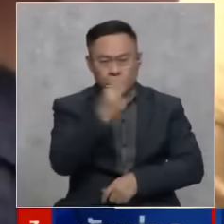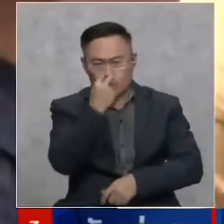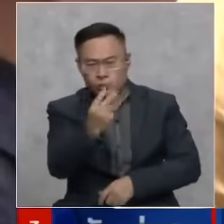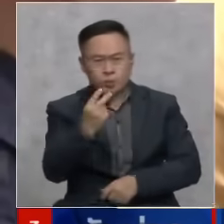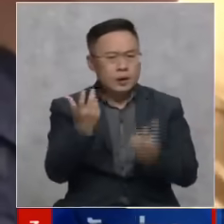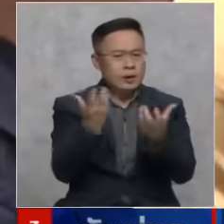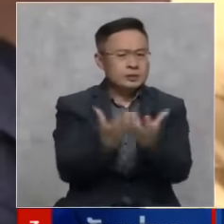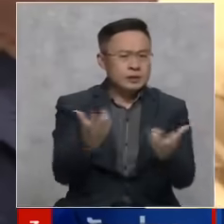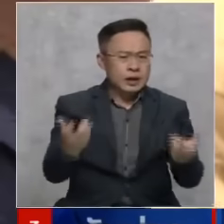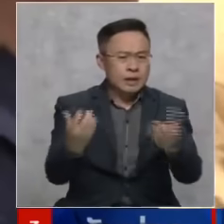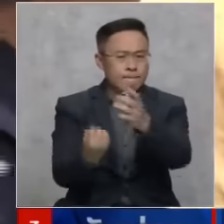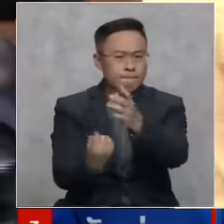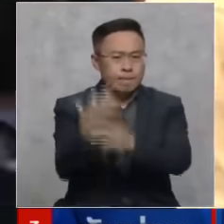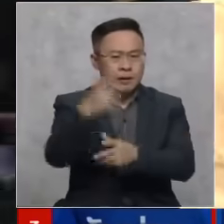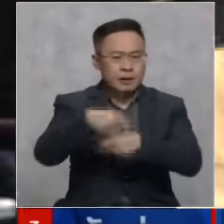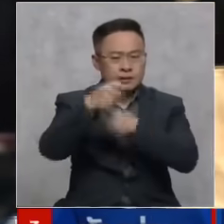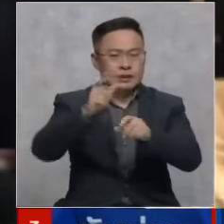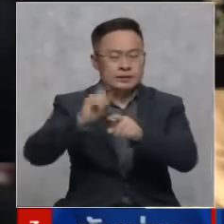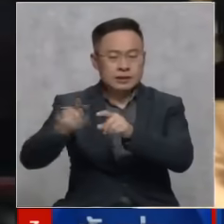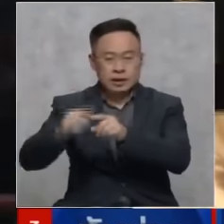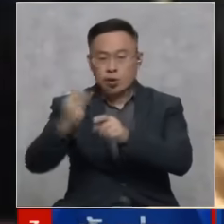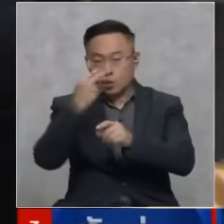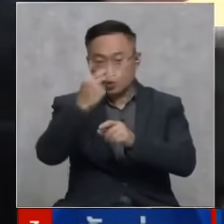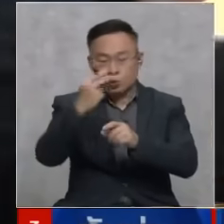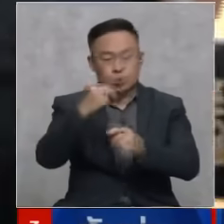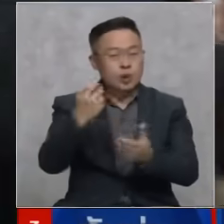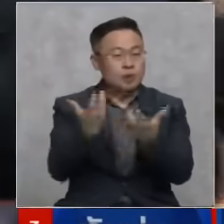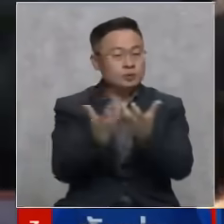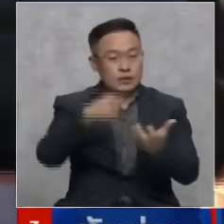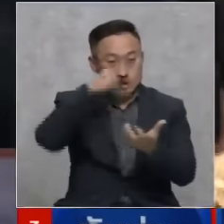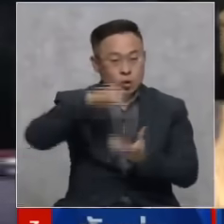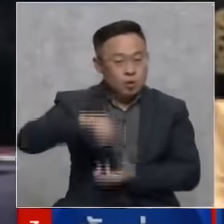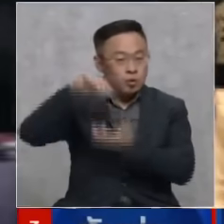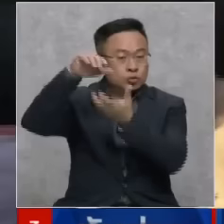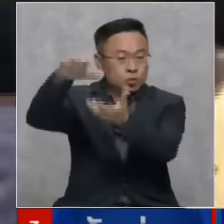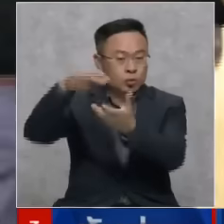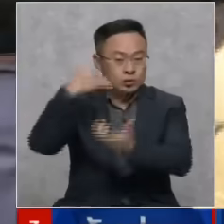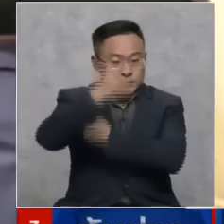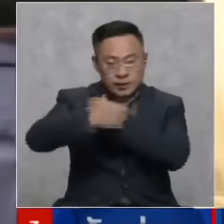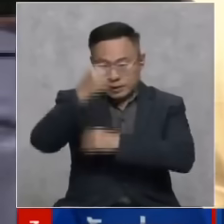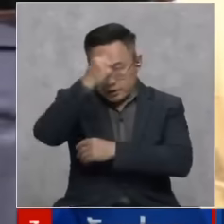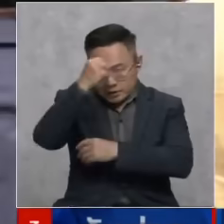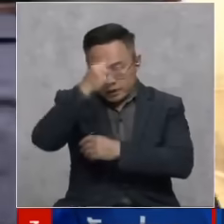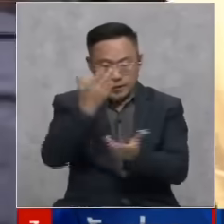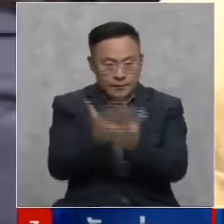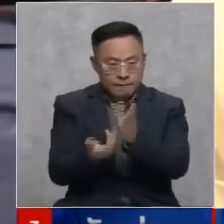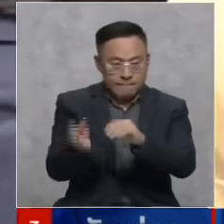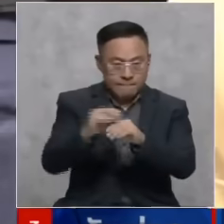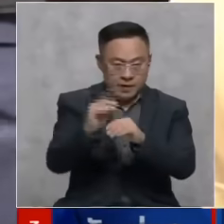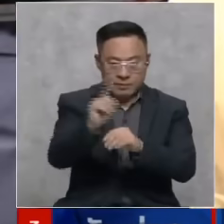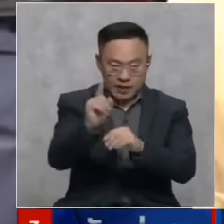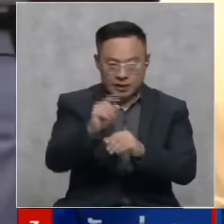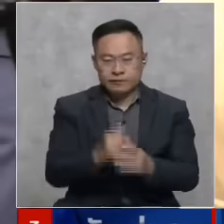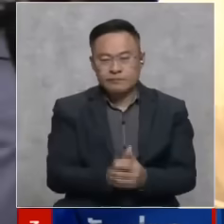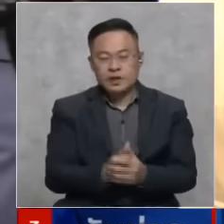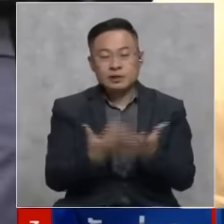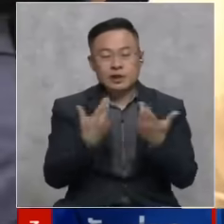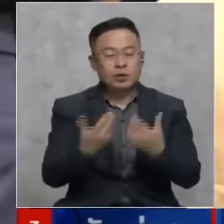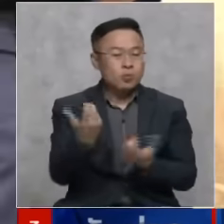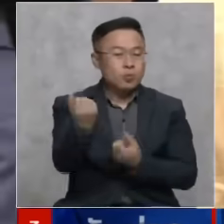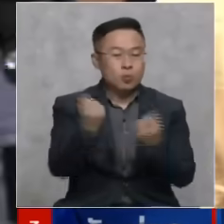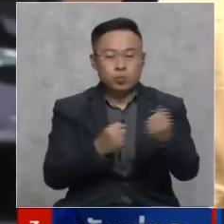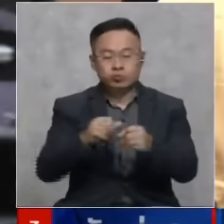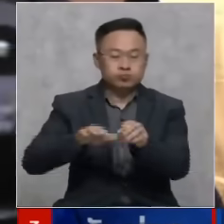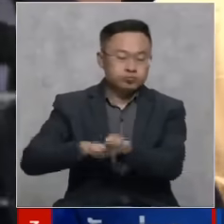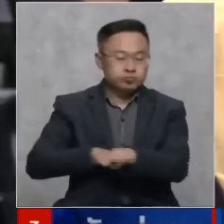ษตรรายการส่งออกไปยังต่างประเทศโดยเฉพาะอินเดียด้วยค่ะขณะเดียวกันคุณผู้ชมมีรายงานนะคะว่าระหว่างที่ขบวนรถนายกกำลัง